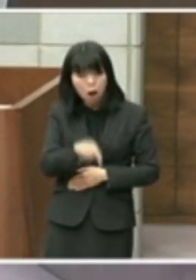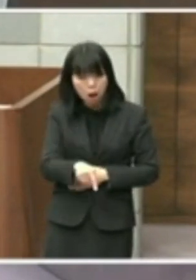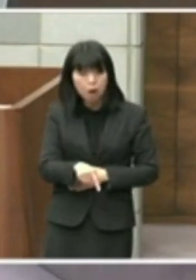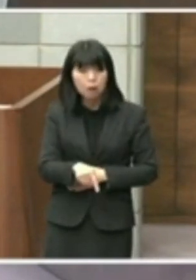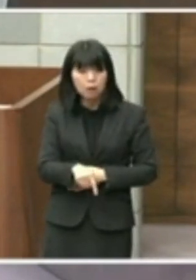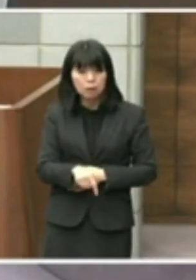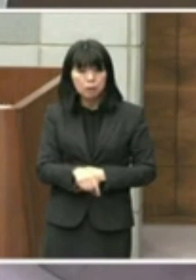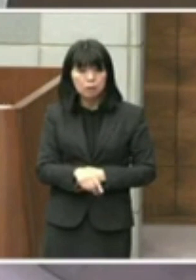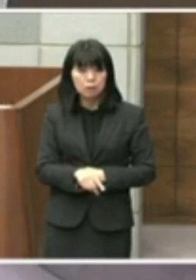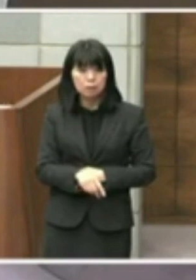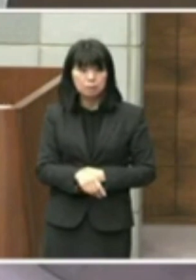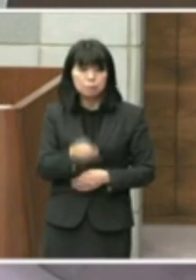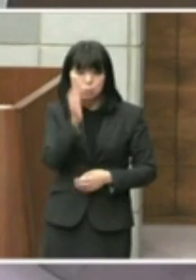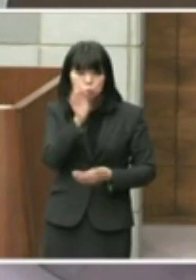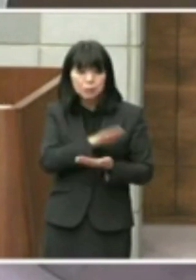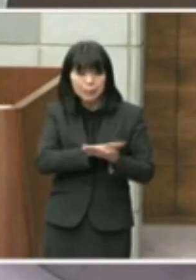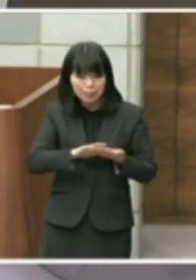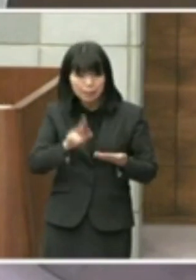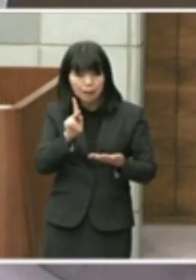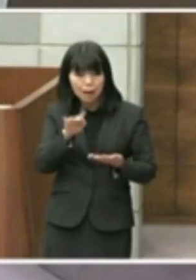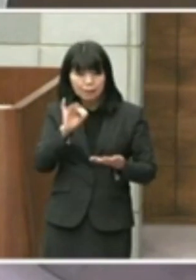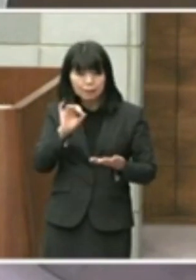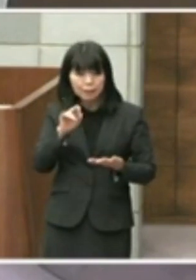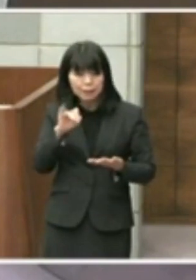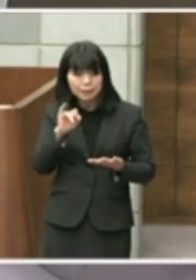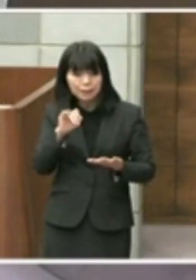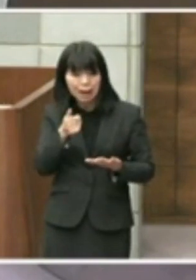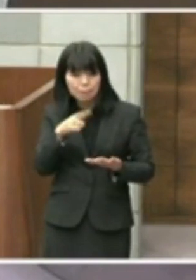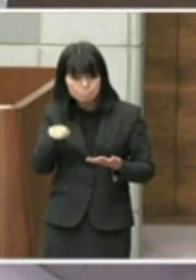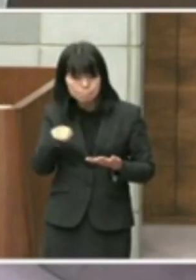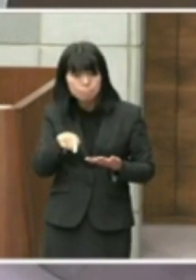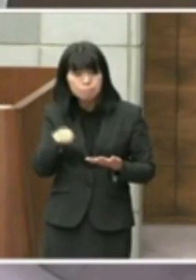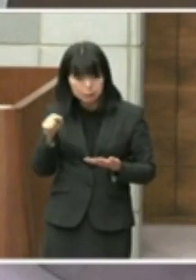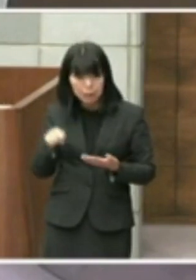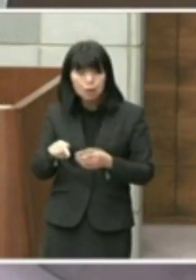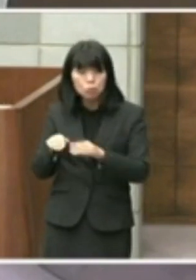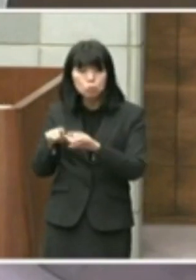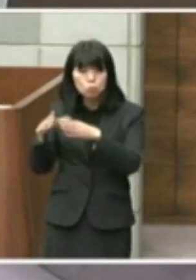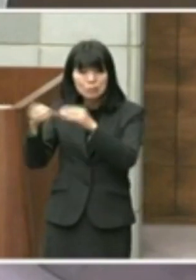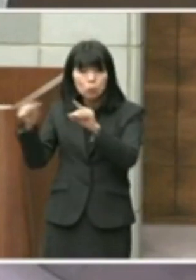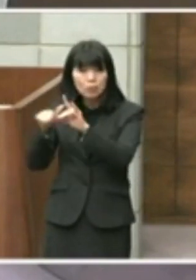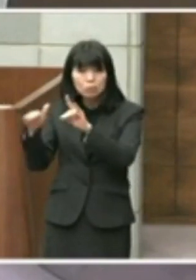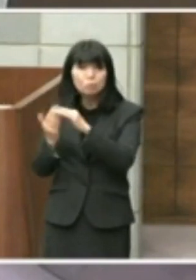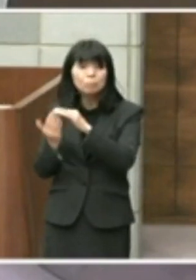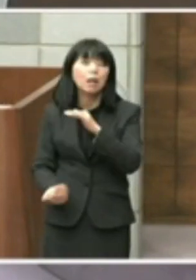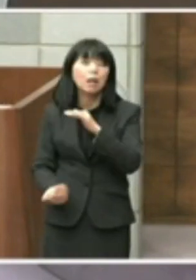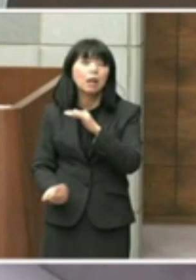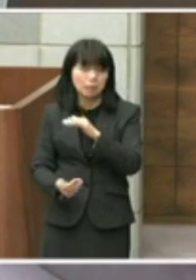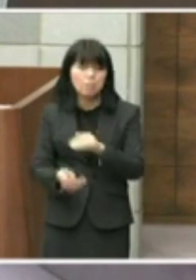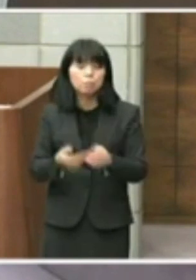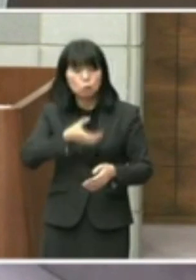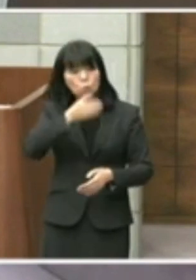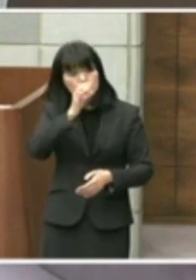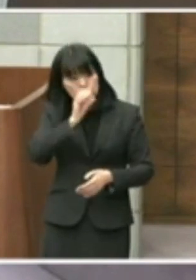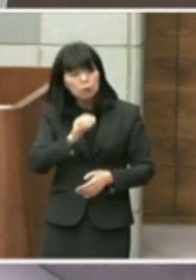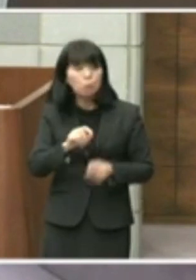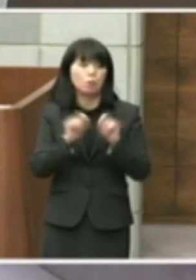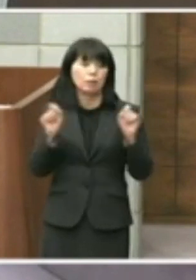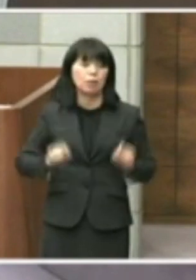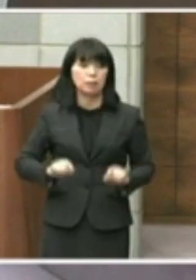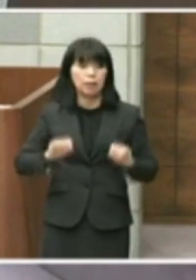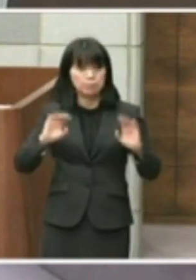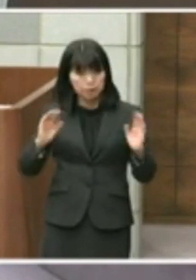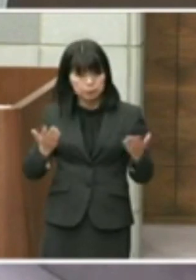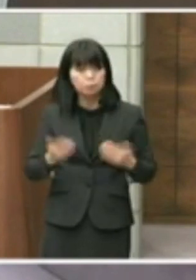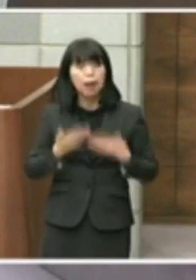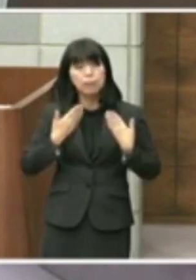炭を用いて国の水質の暫定目標をすべて下回っておりまして、飲み水として問題ない水道水で